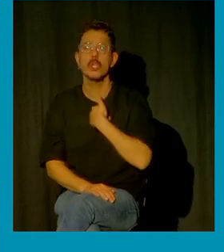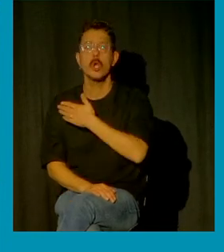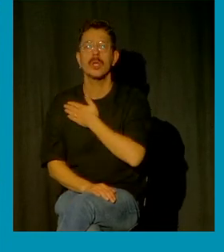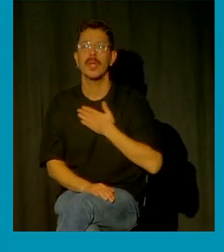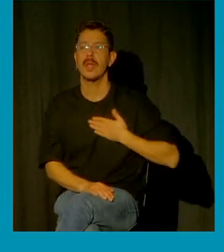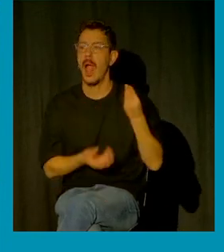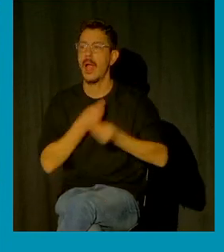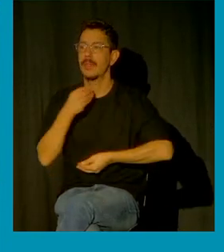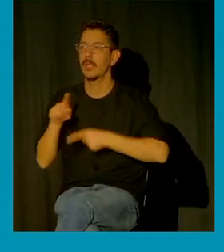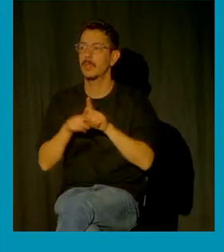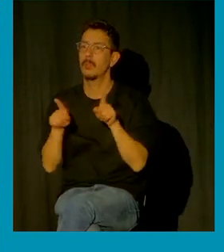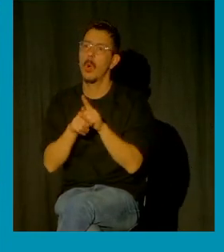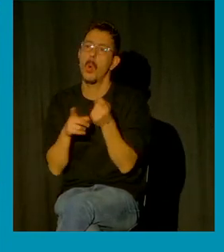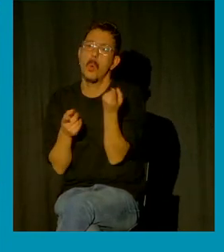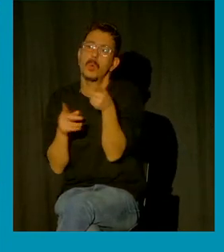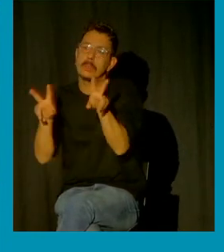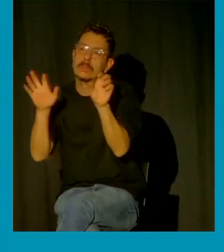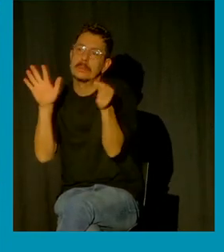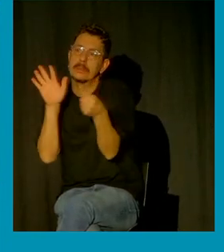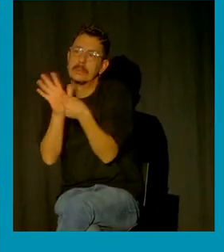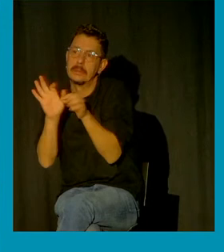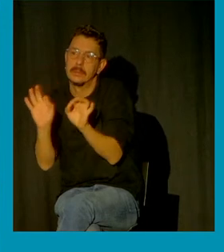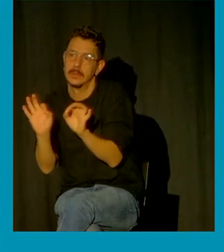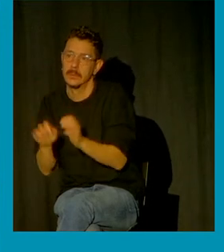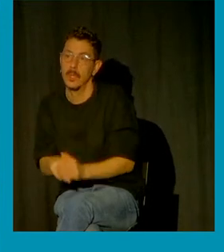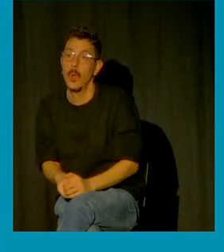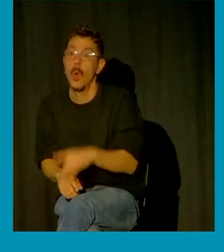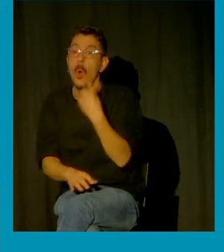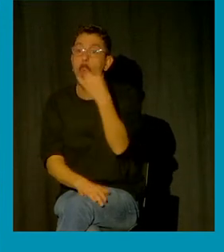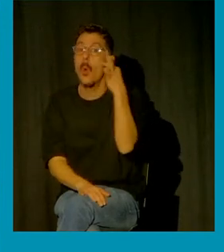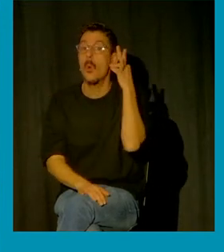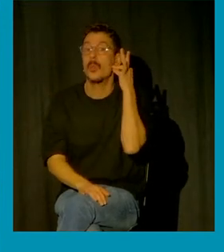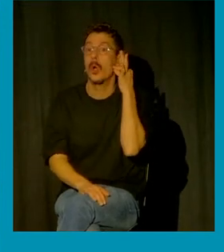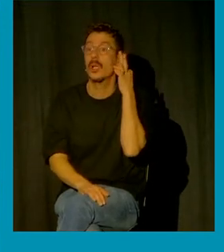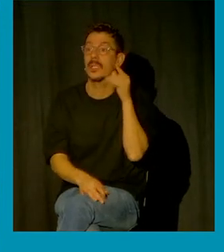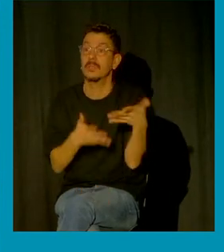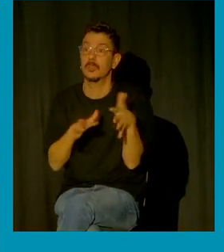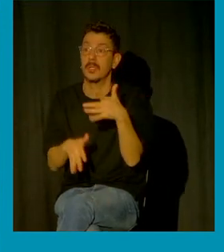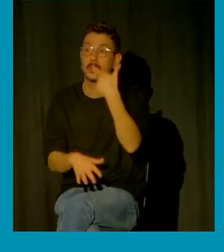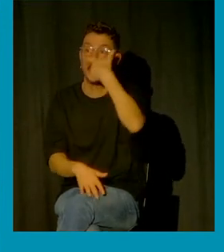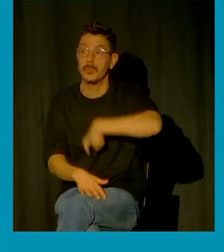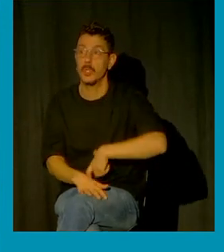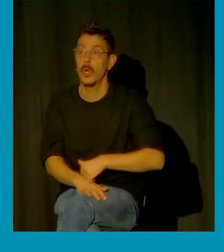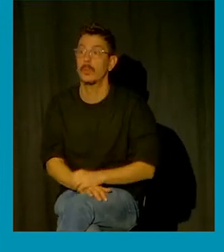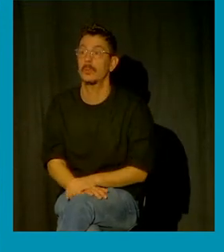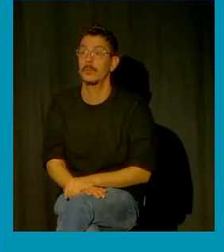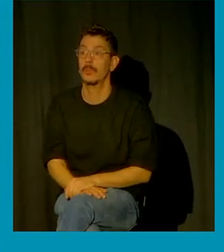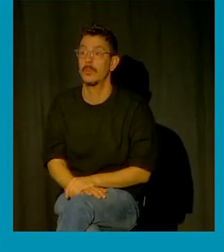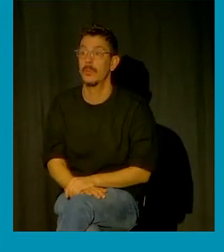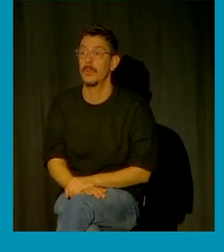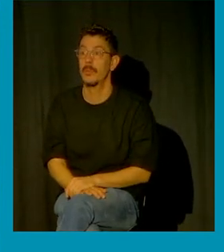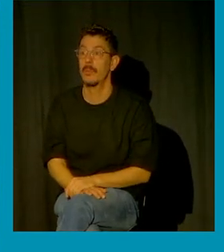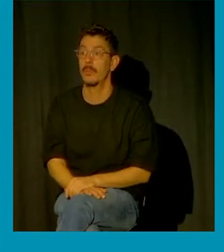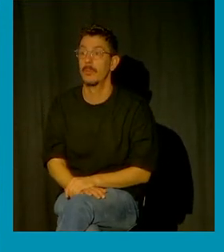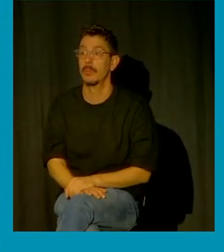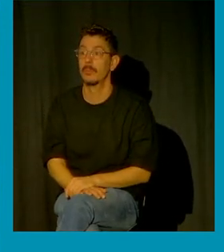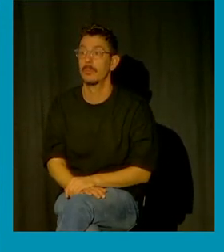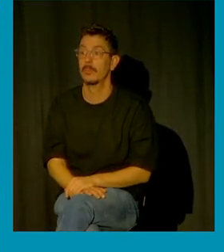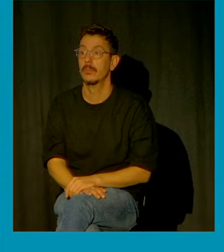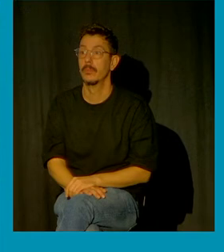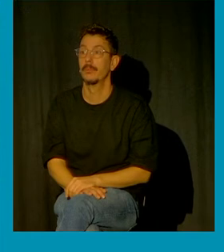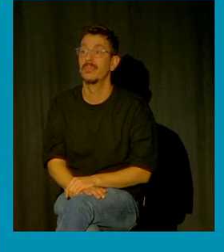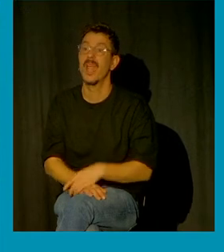per nosaltres les dones que són com jo més o menys que són diverses